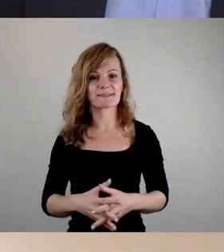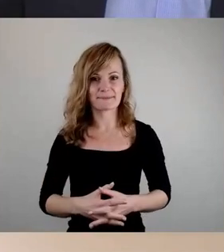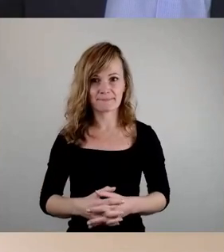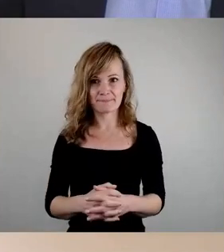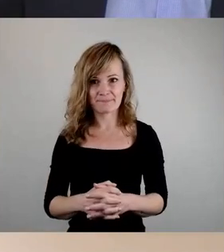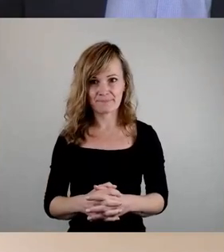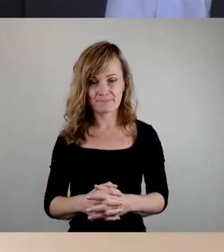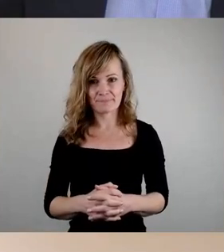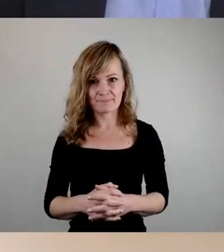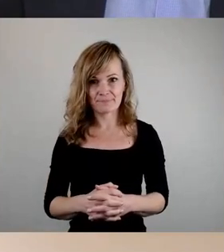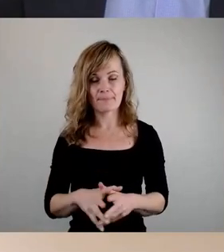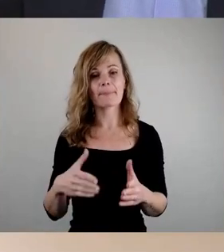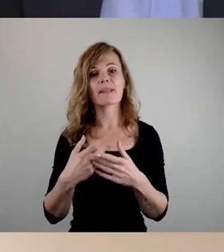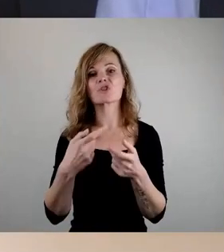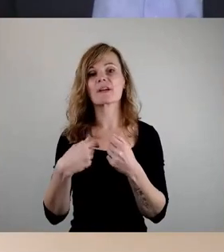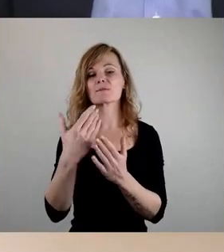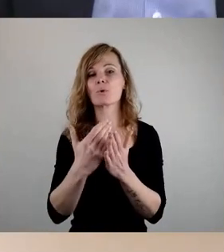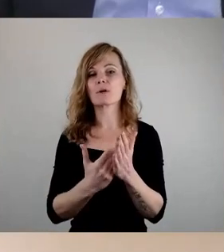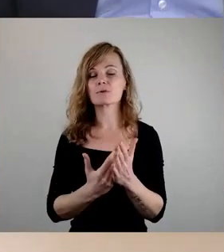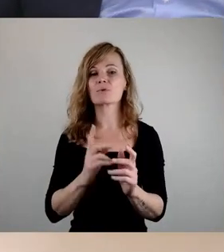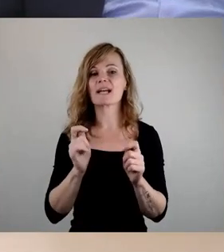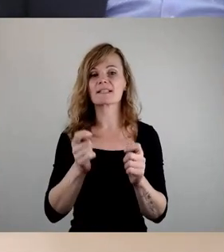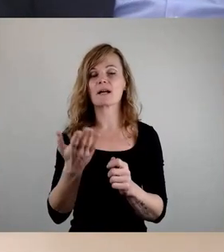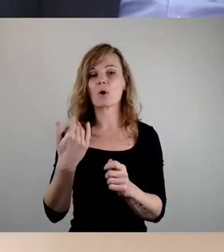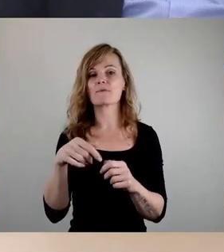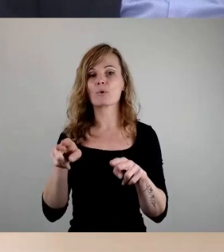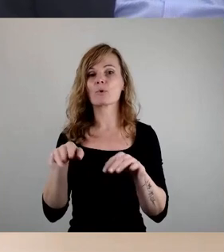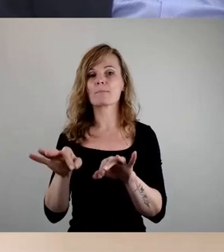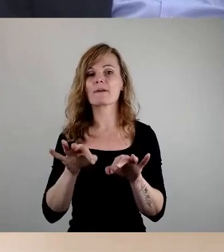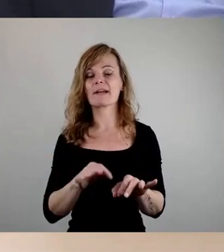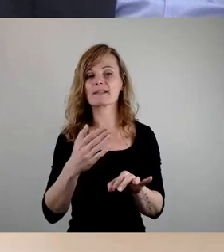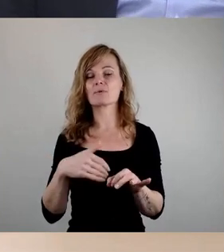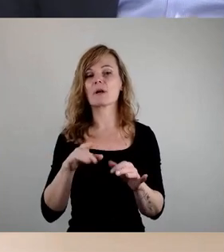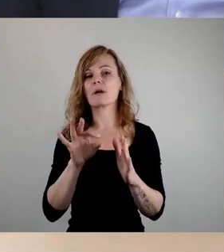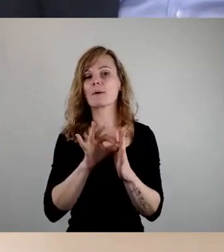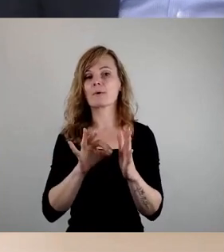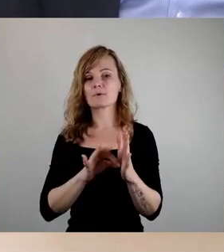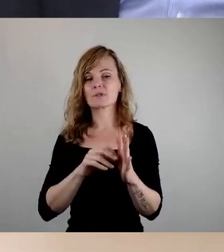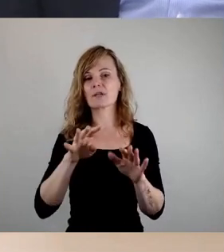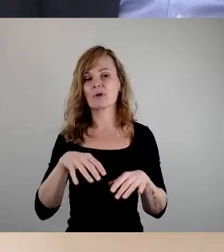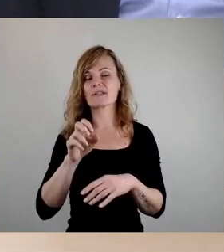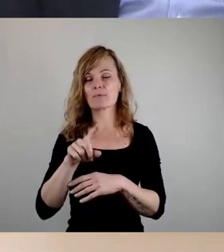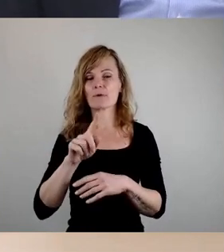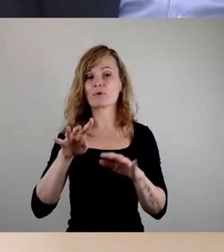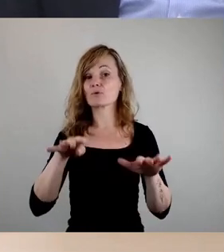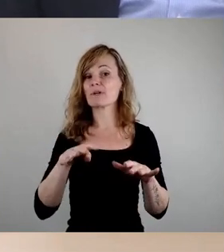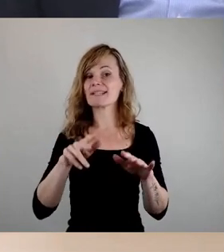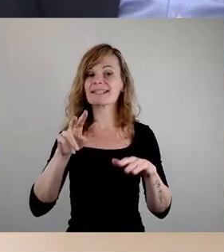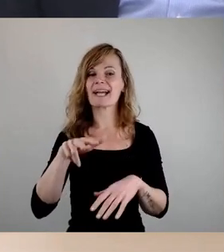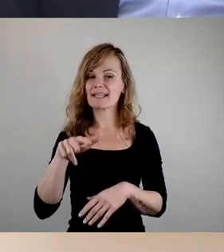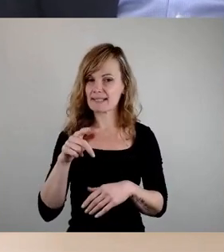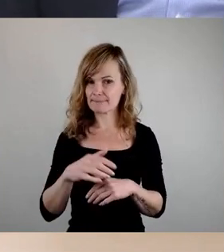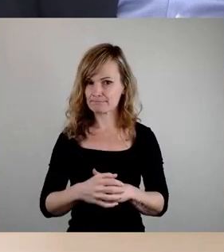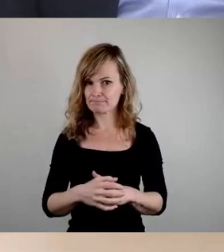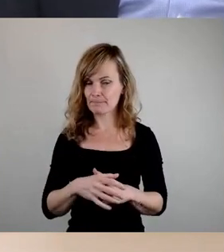ein Geschäftsordnungsantrag auf Rücküberweisung der Tagesordnungspunkte 19, 12 und 19, 13 in den Stadtentwicklung